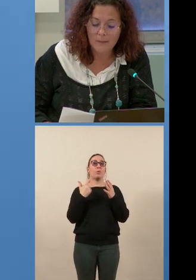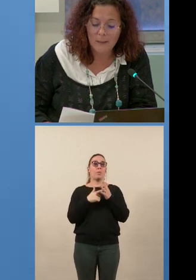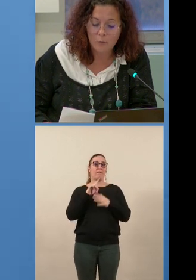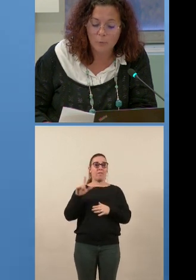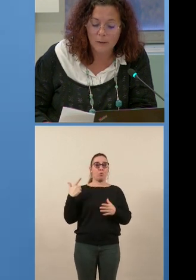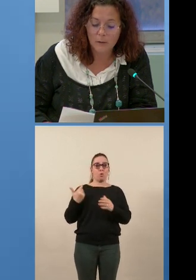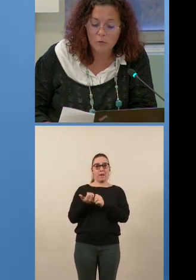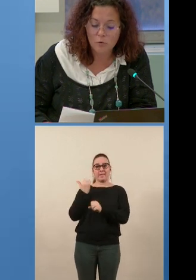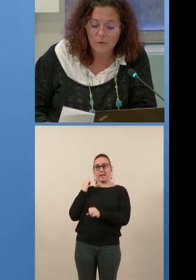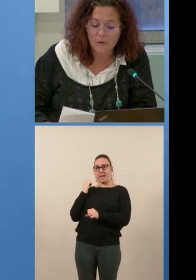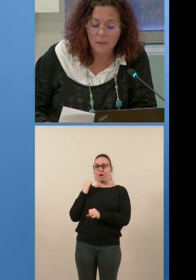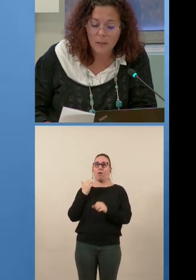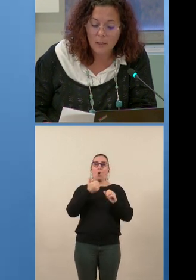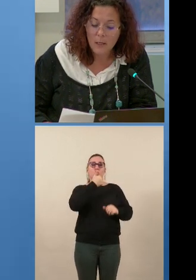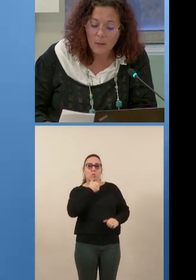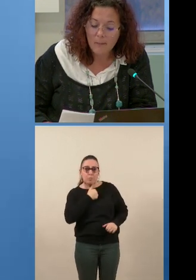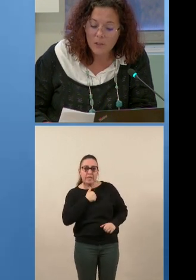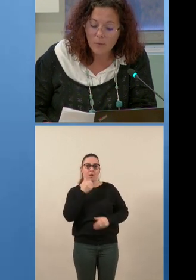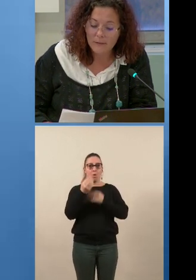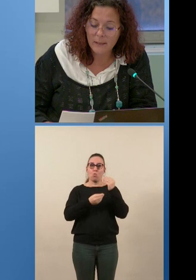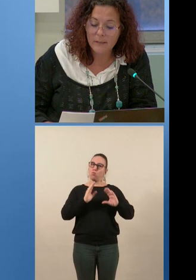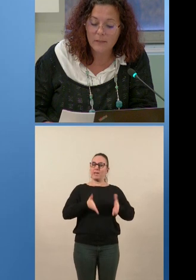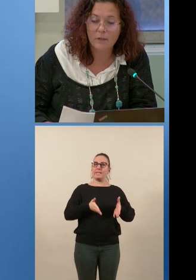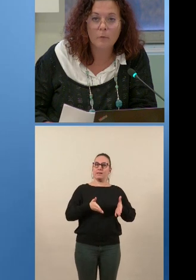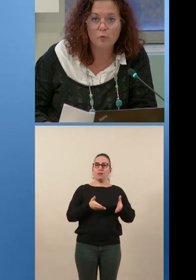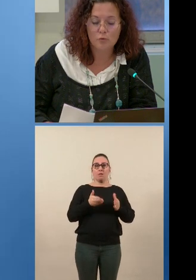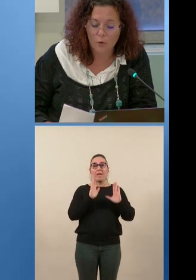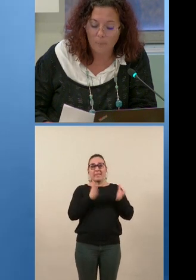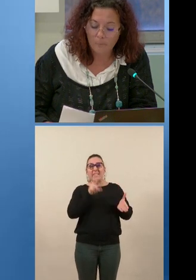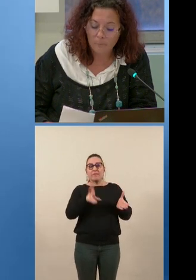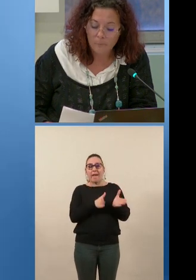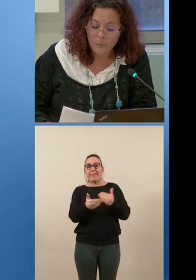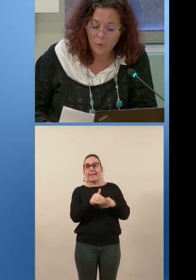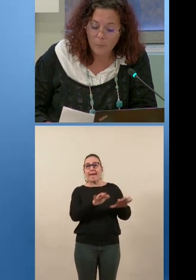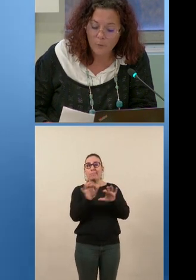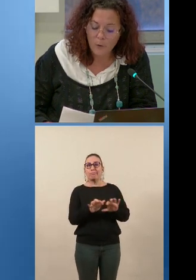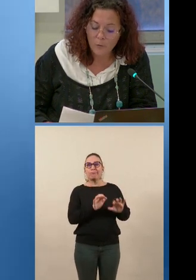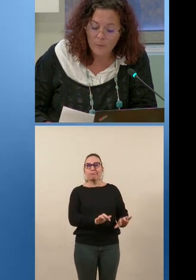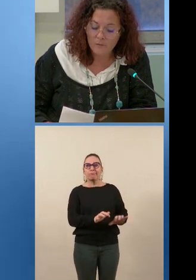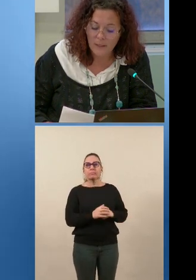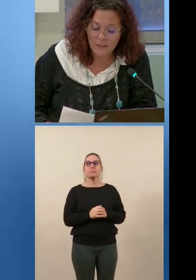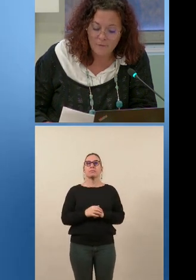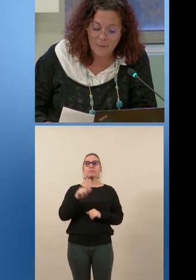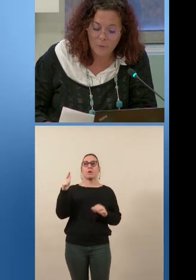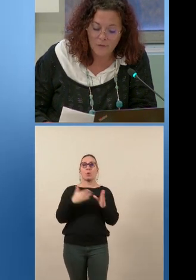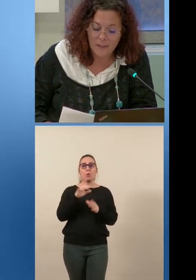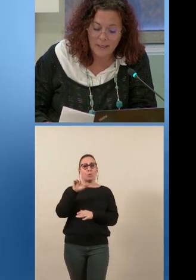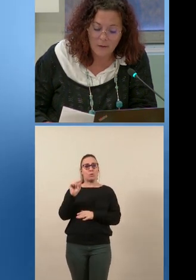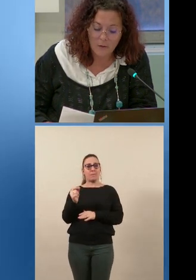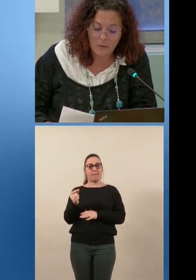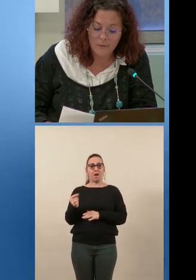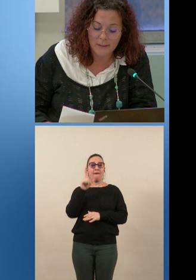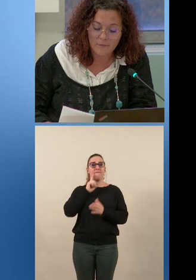temps partiel subi ou choisi mais choisi l'-il vraiment toujours de plus en 2020 les femmes ont un